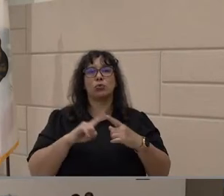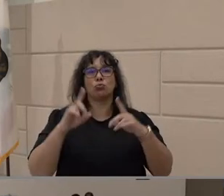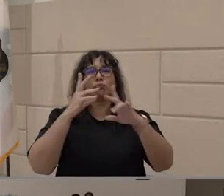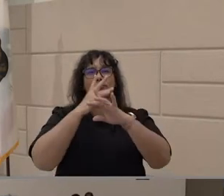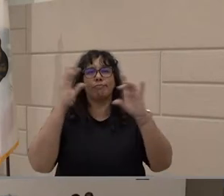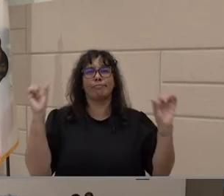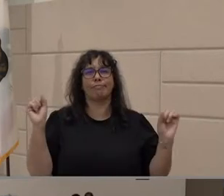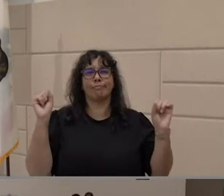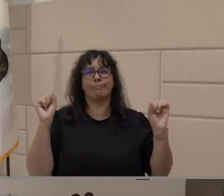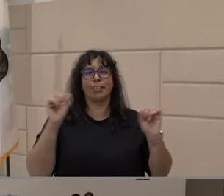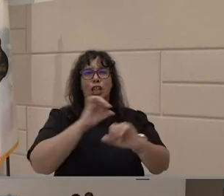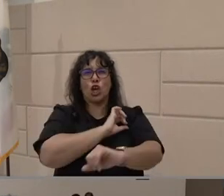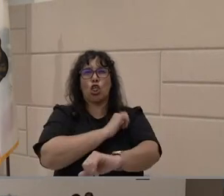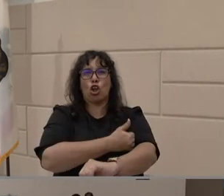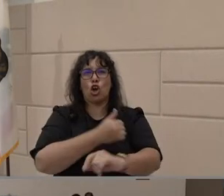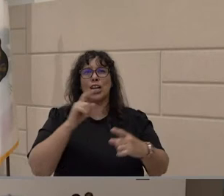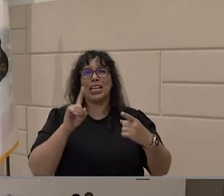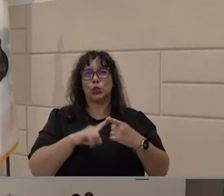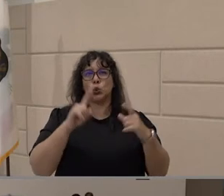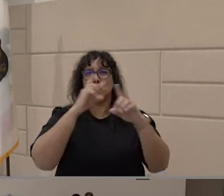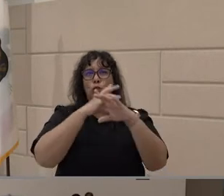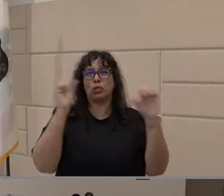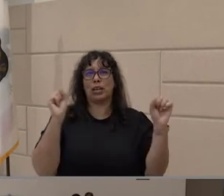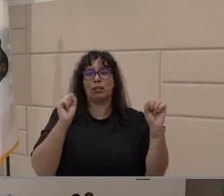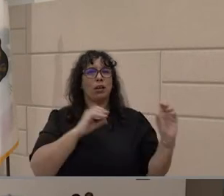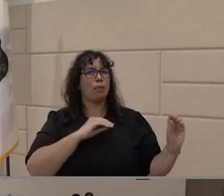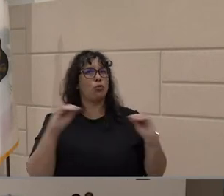ម្មវិធី COVID